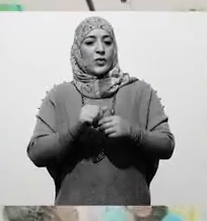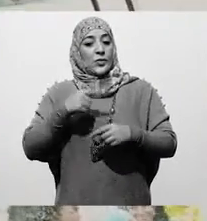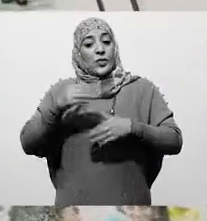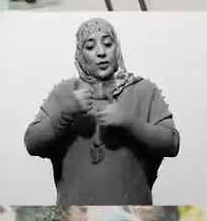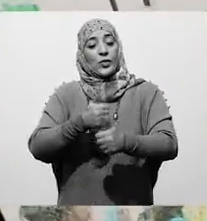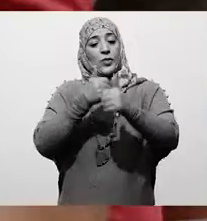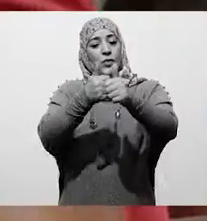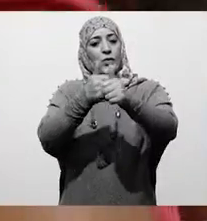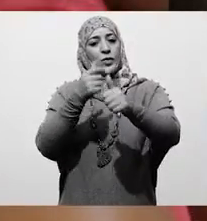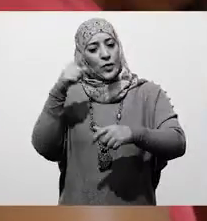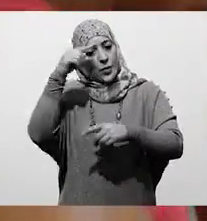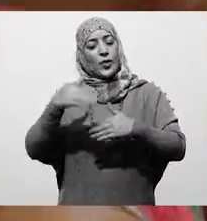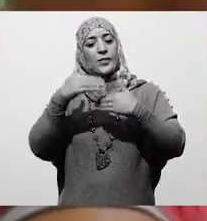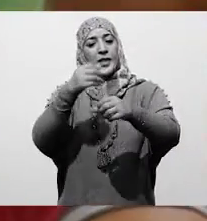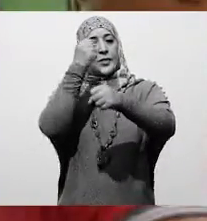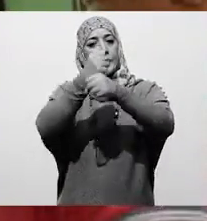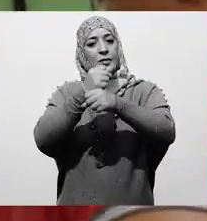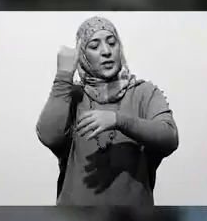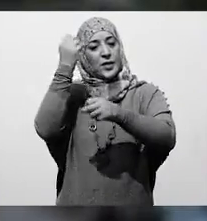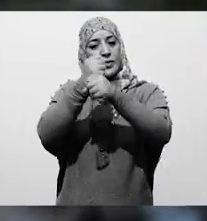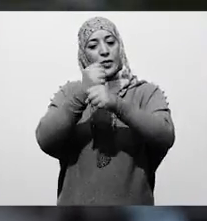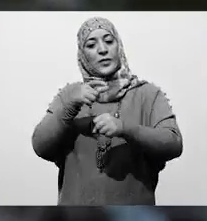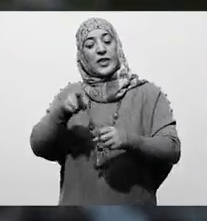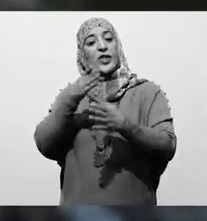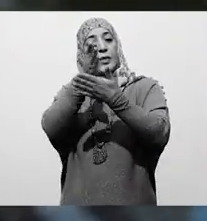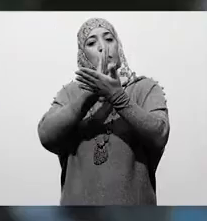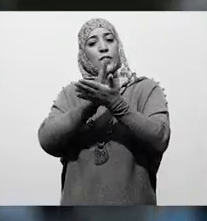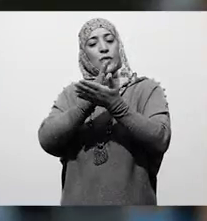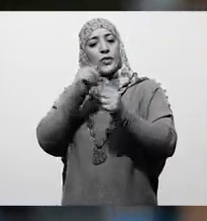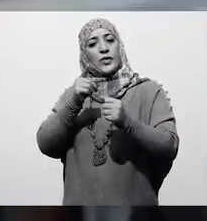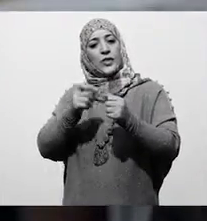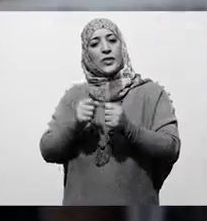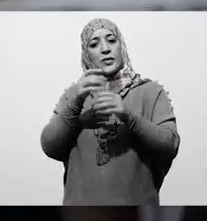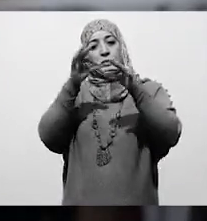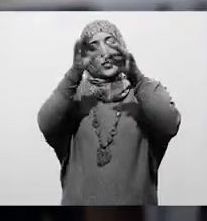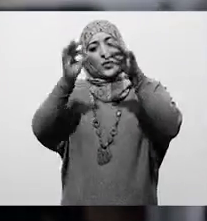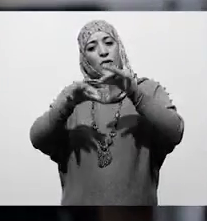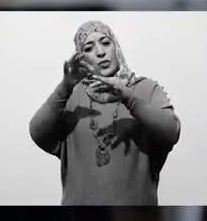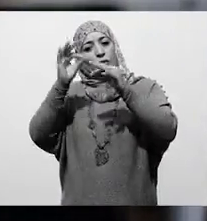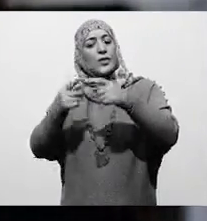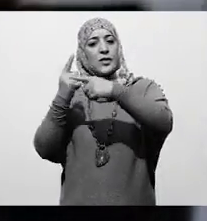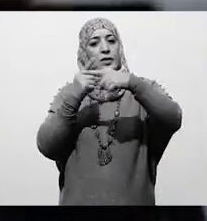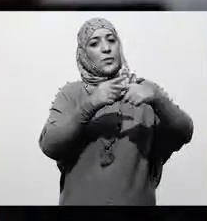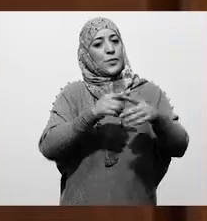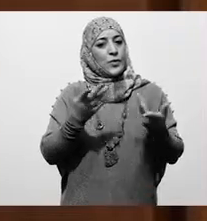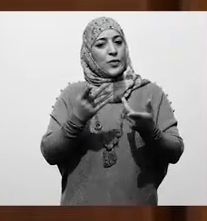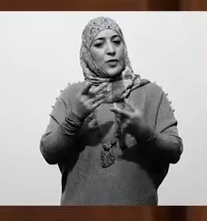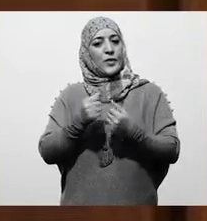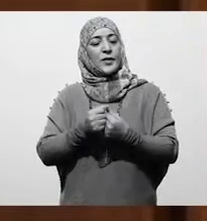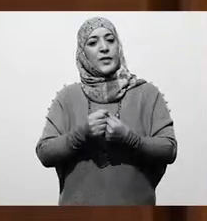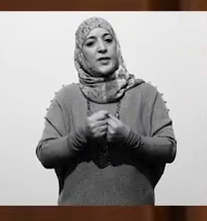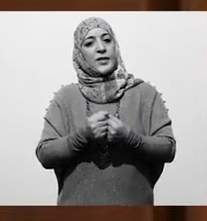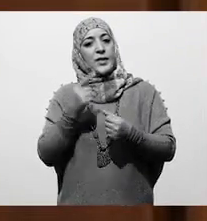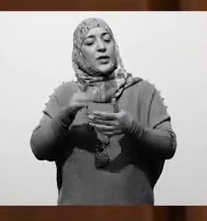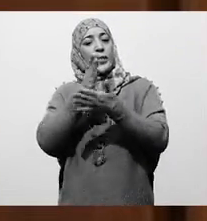pour assurer la suite du plaidoyer. Chaque projet capitalise les résultats du projet qui vient et évidemment le